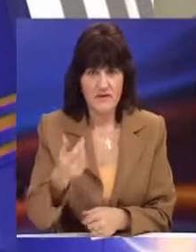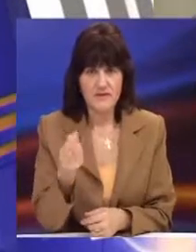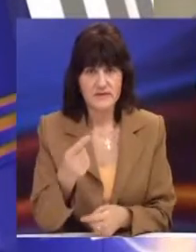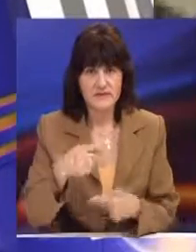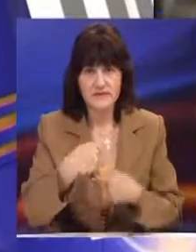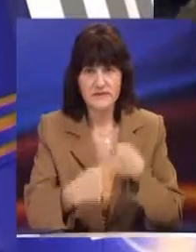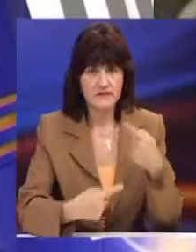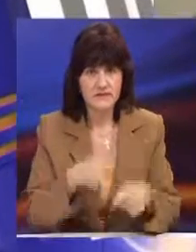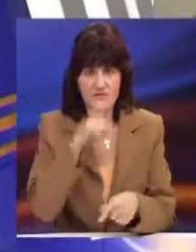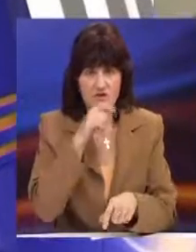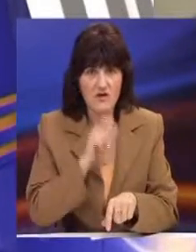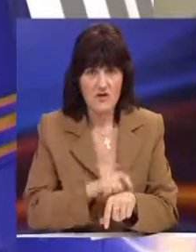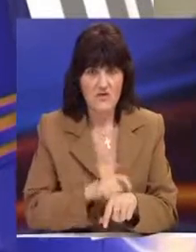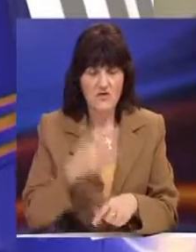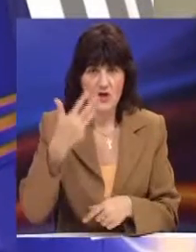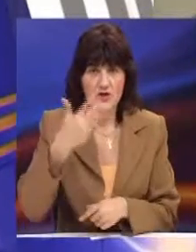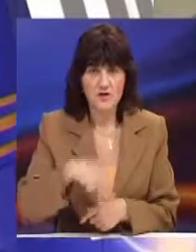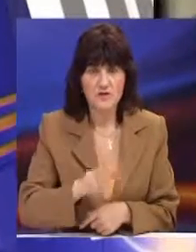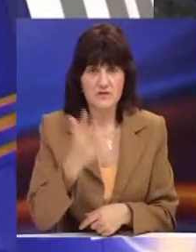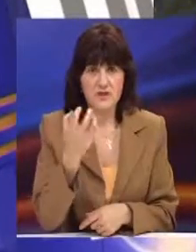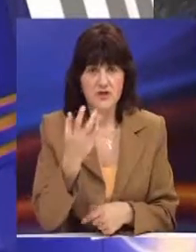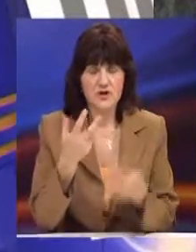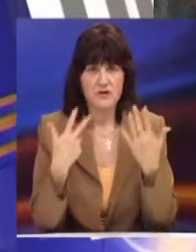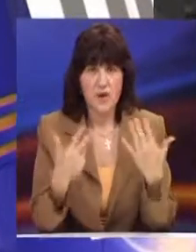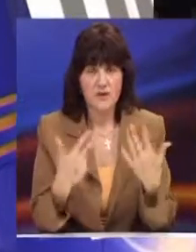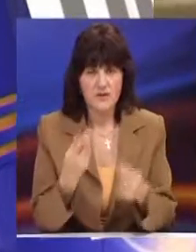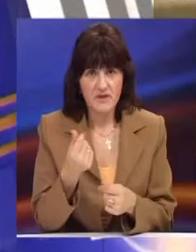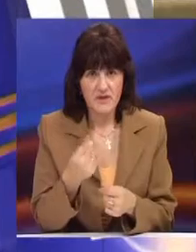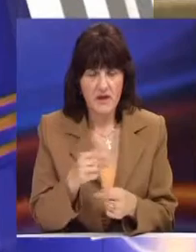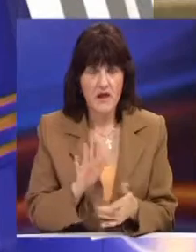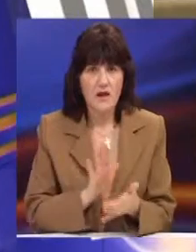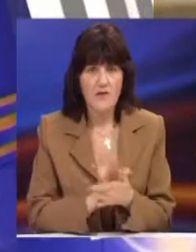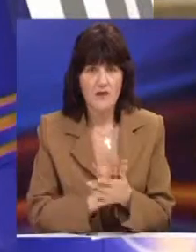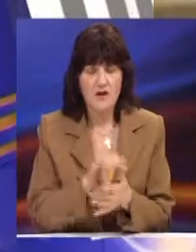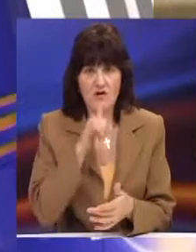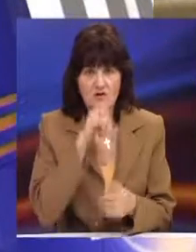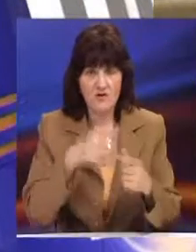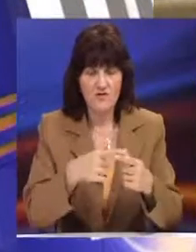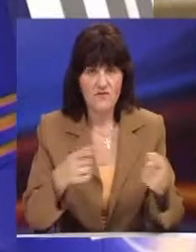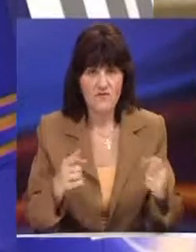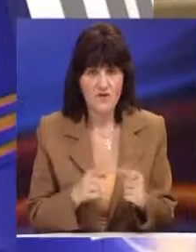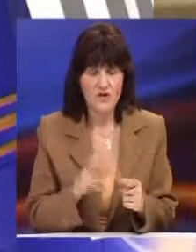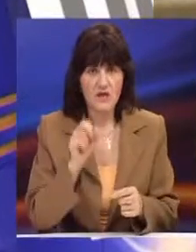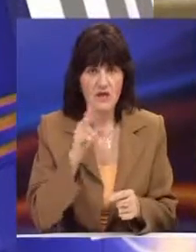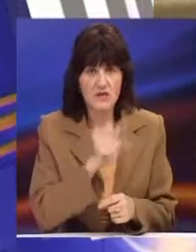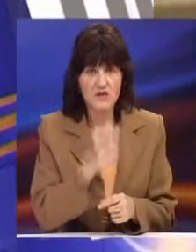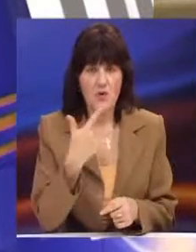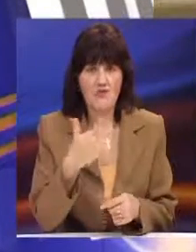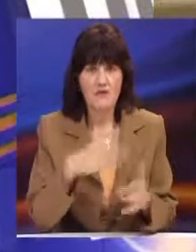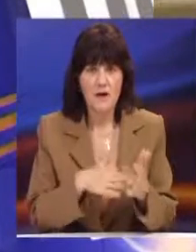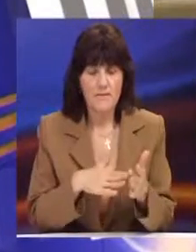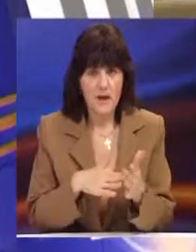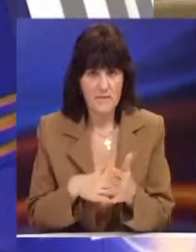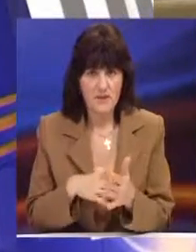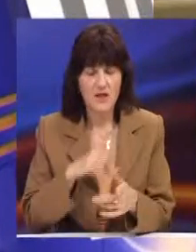557711. Cena zamene smrznutog vodomera iznosi 4480 dinara za vodomere prečnika od 13 do